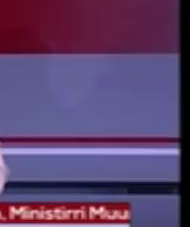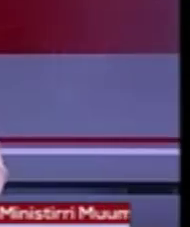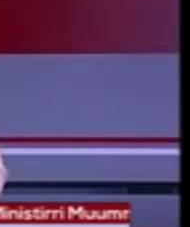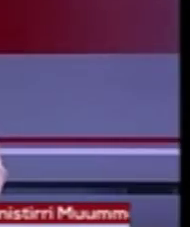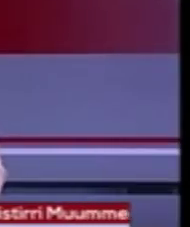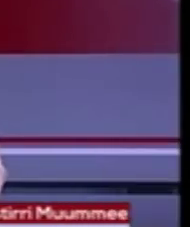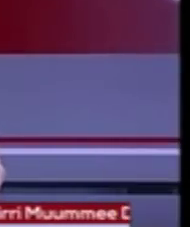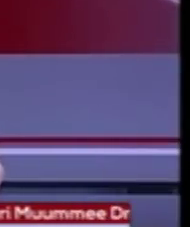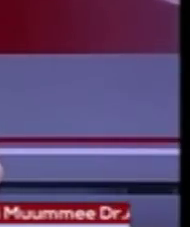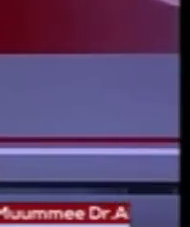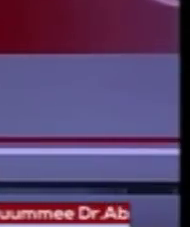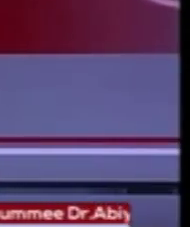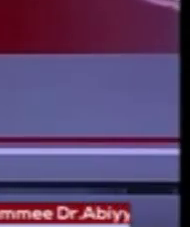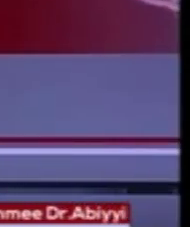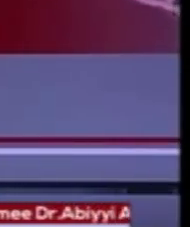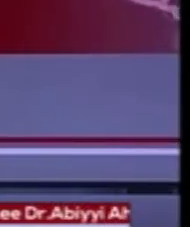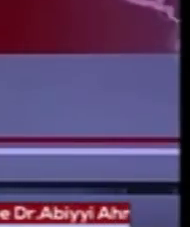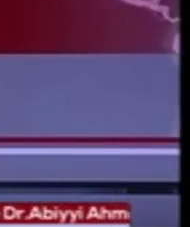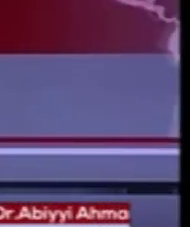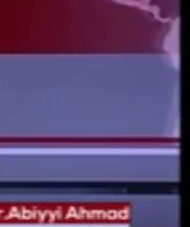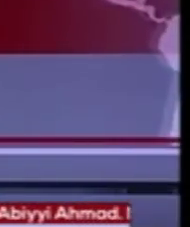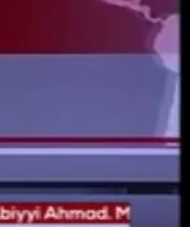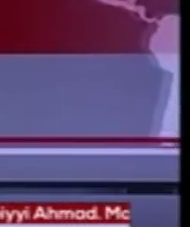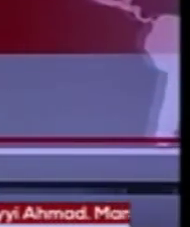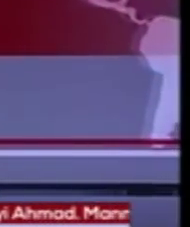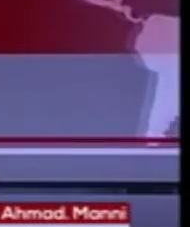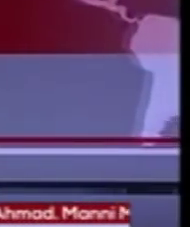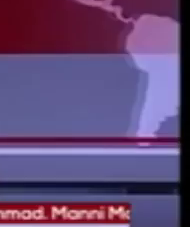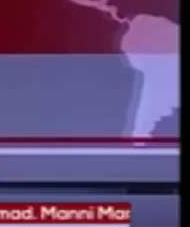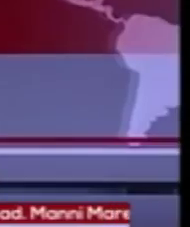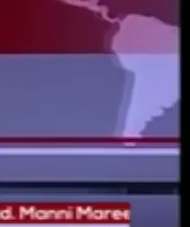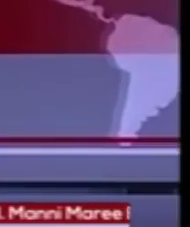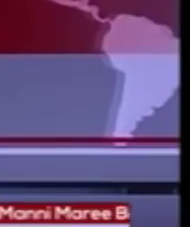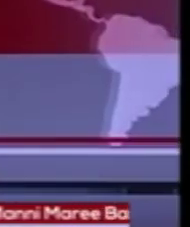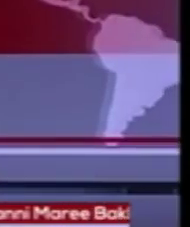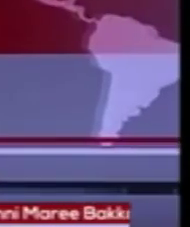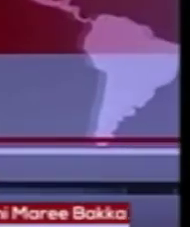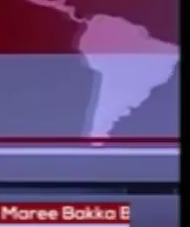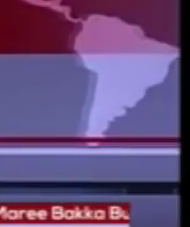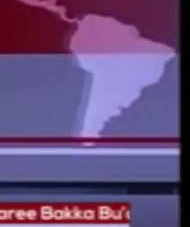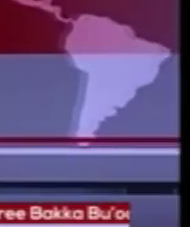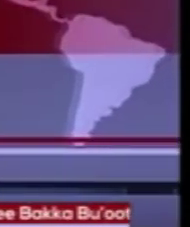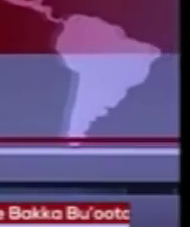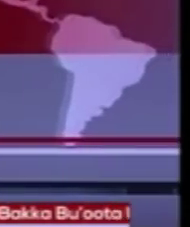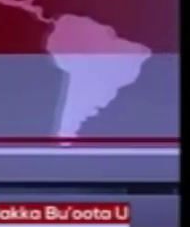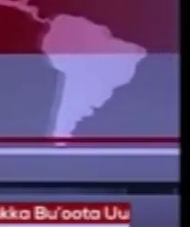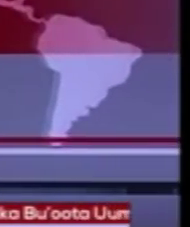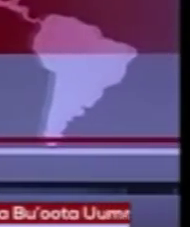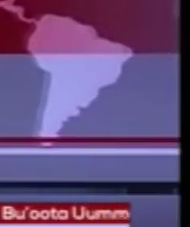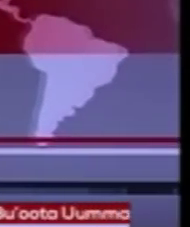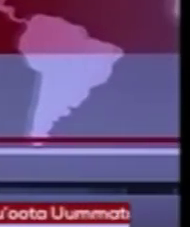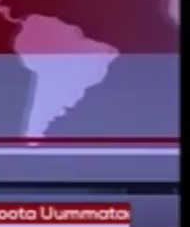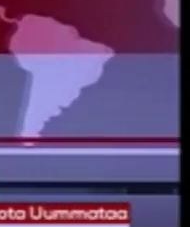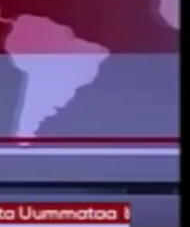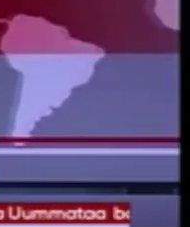Baajata bara 2011tiin baajanni harka 64 hiyyummaa irra surratti xiyyeeffatamee raawwatamaa jedhan ministeer muummee Dr. Abiy Ahmed. Manni maree